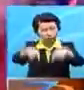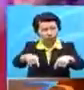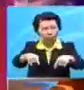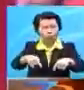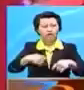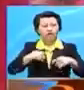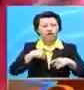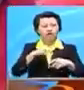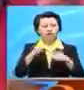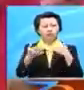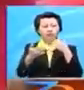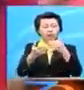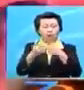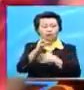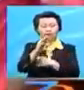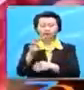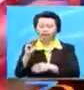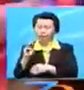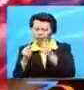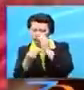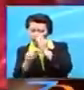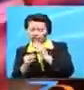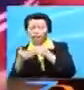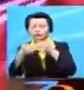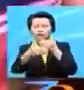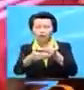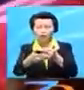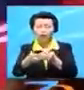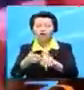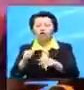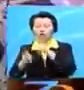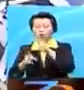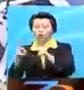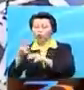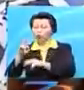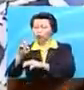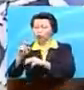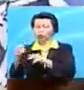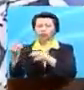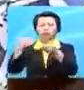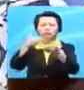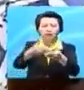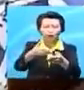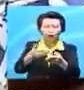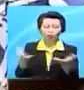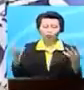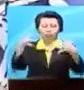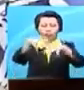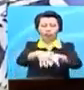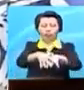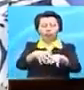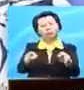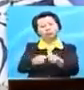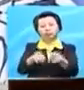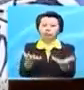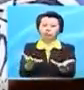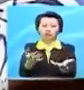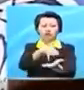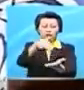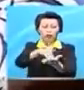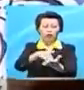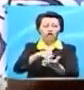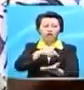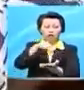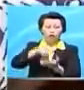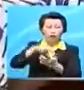Belaga pun dekat dengan Bintulu, Liri, Sibu dekat, masyarakat orang Ulu dan sebagainya disatukan di sini di Bintulu. Mungkin ini juga antara keunikan